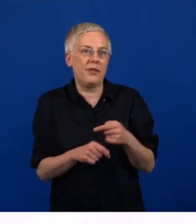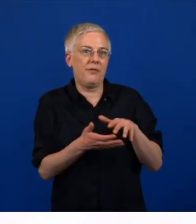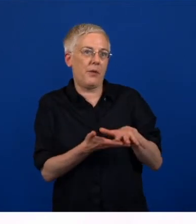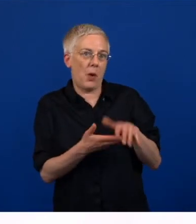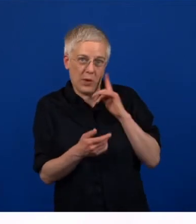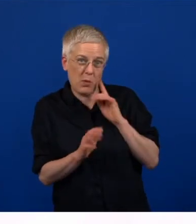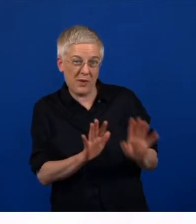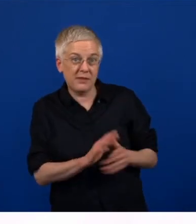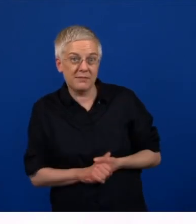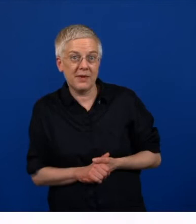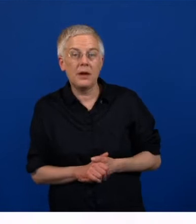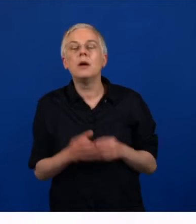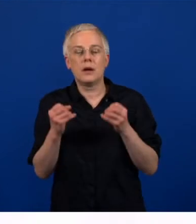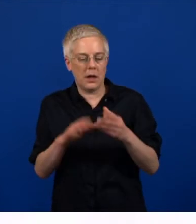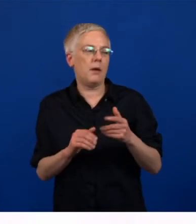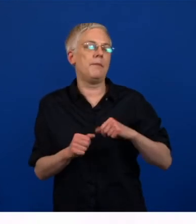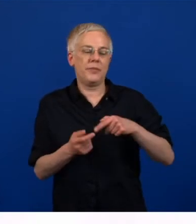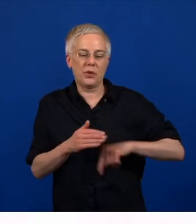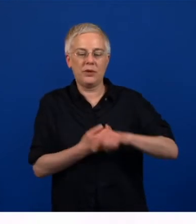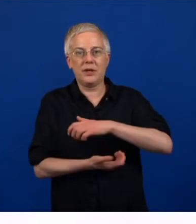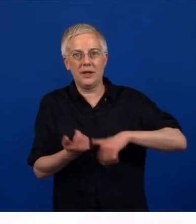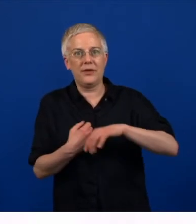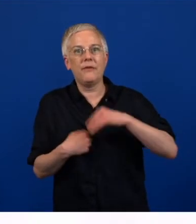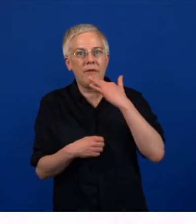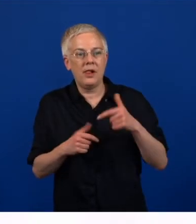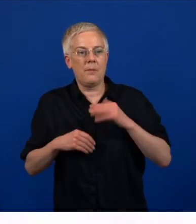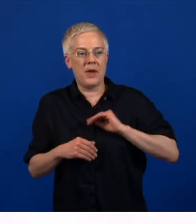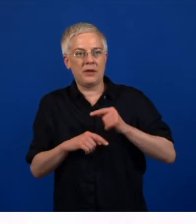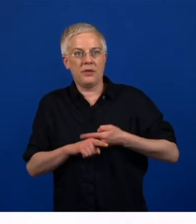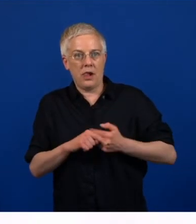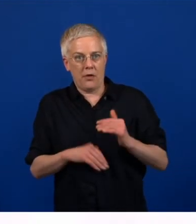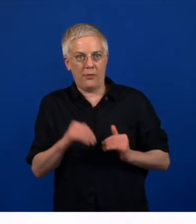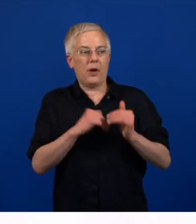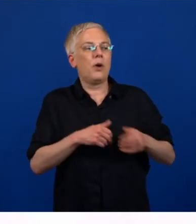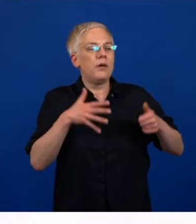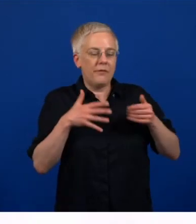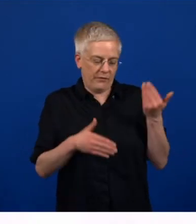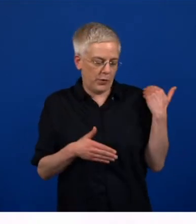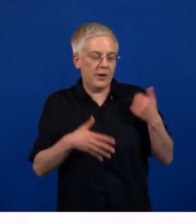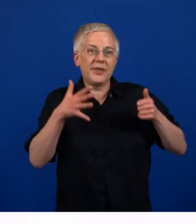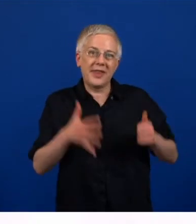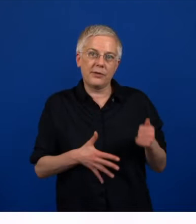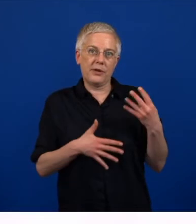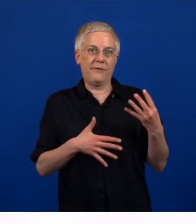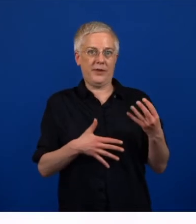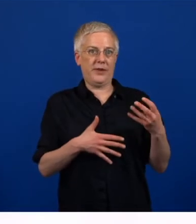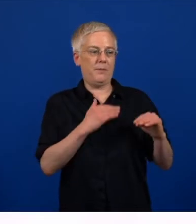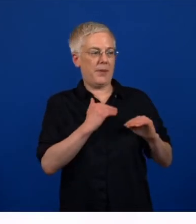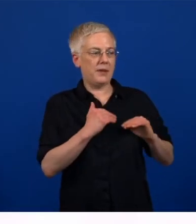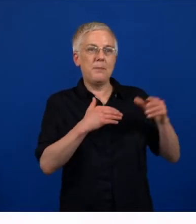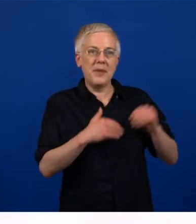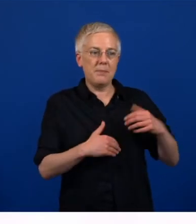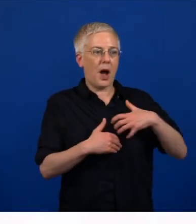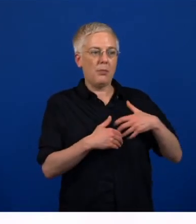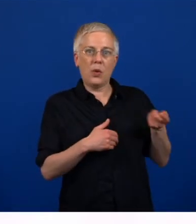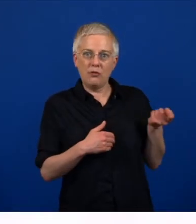Kapazitäten da deutlich ausbauen konnten, von 640 auf 940 Beatmungsbetten. Es hängt aber eben auch